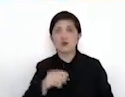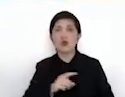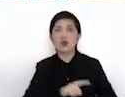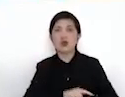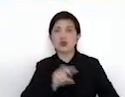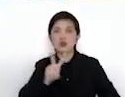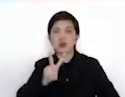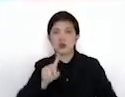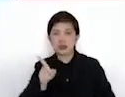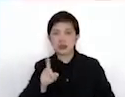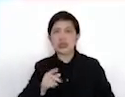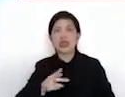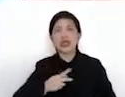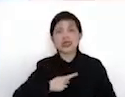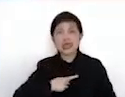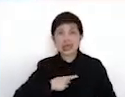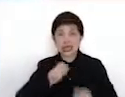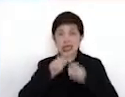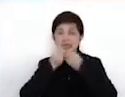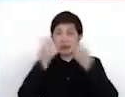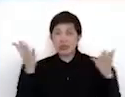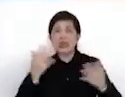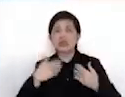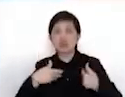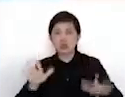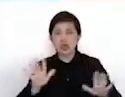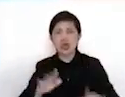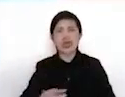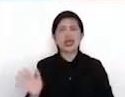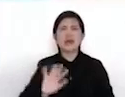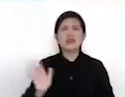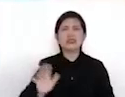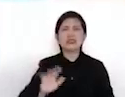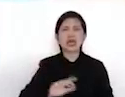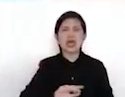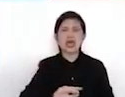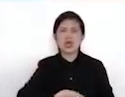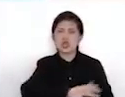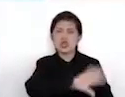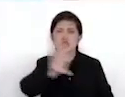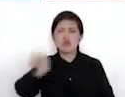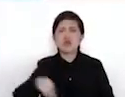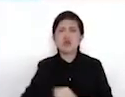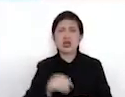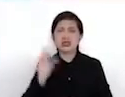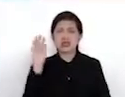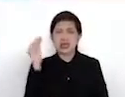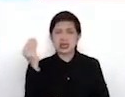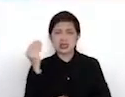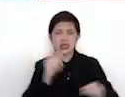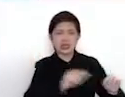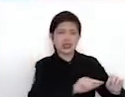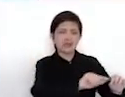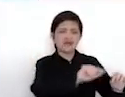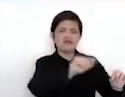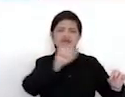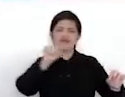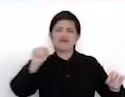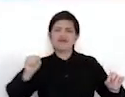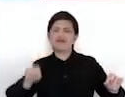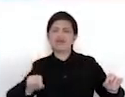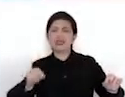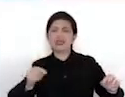menit tadi sudah saya sampikan penjuru Jakarta bisa diselesaikan dari Balai Kota